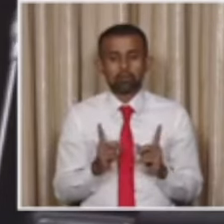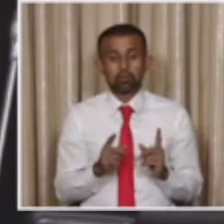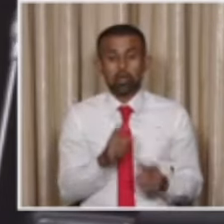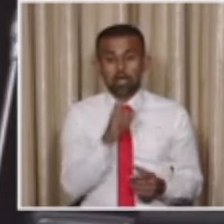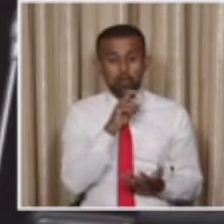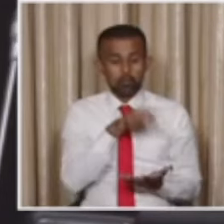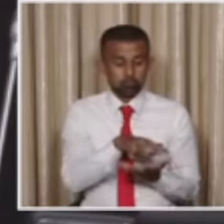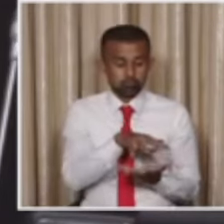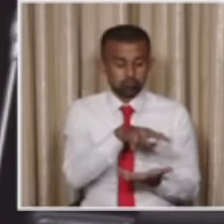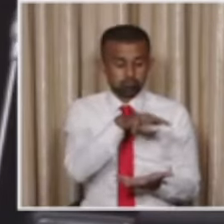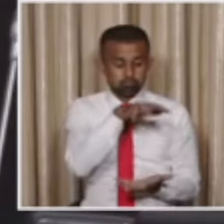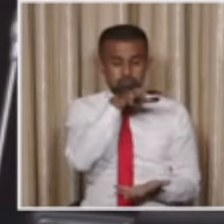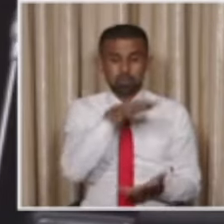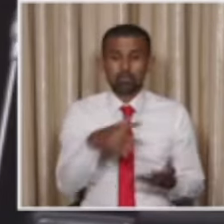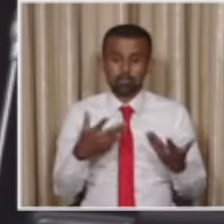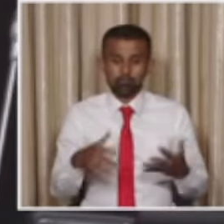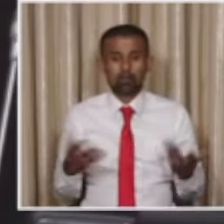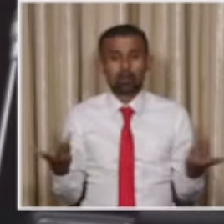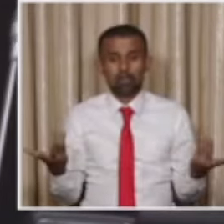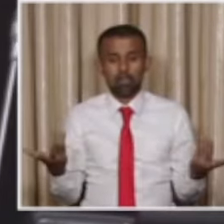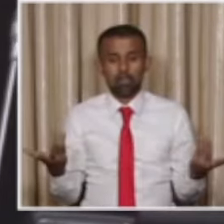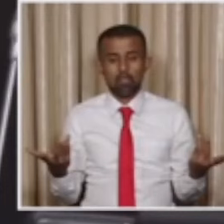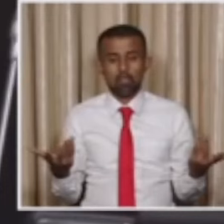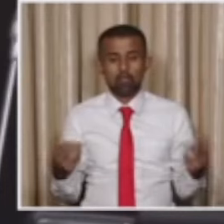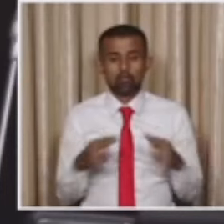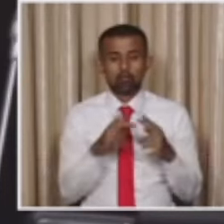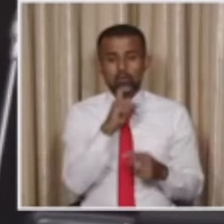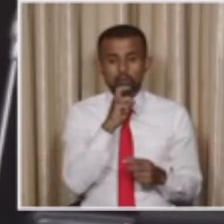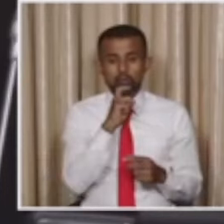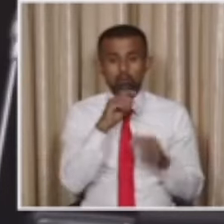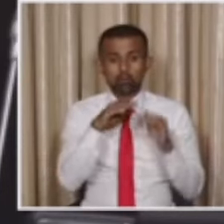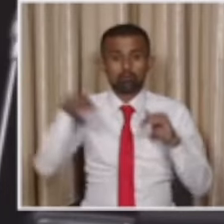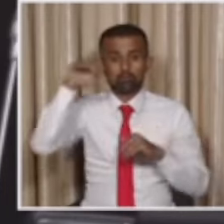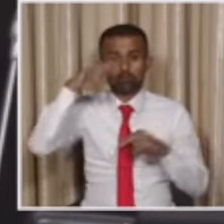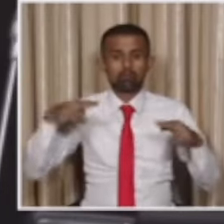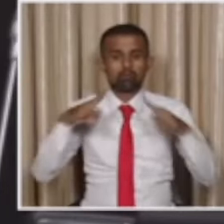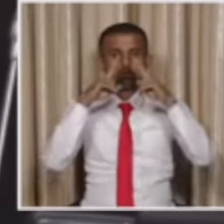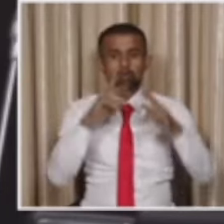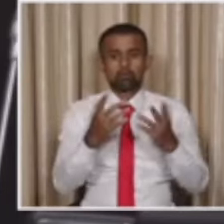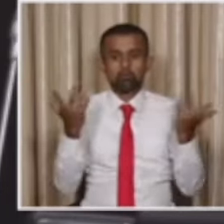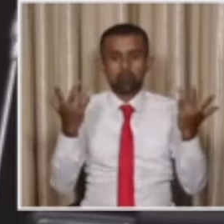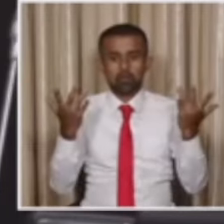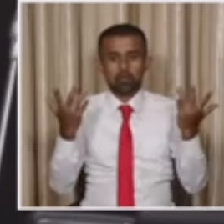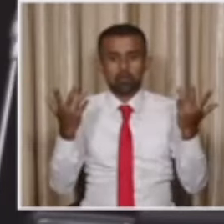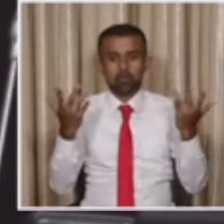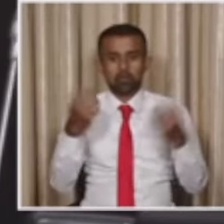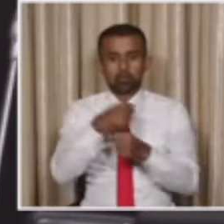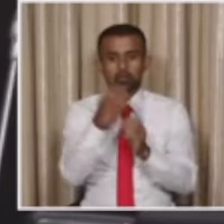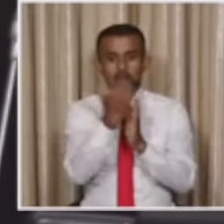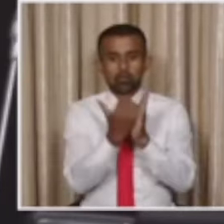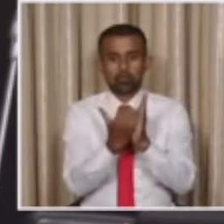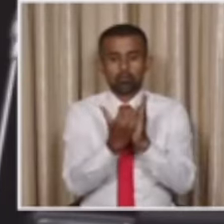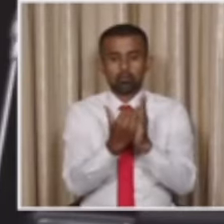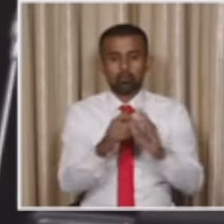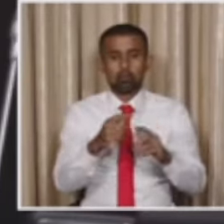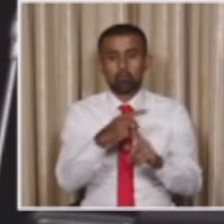ගැහිලා ඉවර වෙන්නේත් නැහැ. අභියාචන අධිකරණයේ ඉන්න අයට ශ්‍රේෂ්ඨ අධිකරණයට යන්නත් බෑ. ඇයි? සුප්‍රීම උසාවි ආණ්ඩු ක්‍රම විවත්තාව අකර්මණ්‍ය කරලා